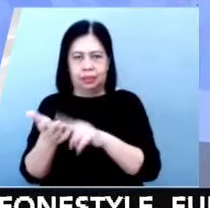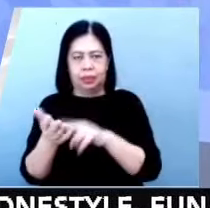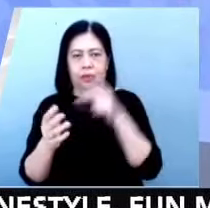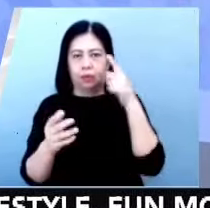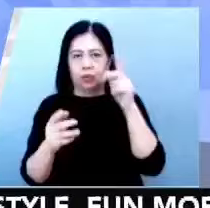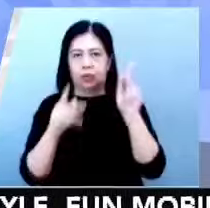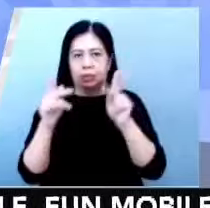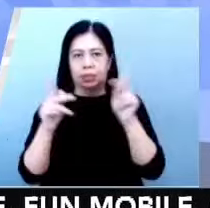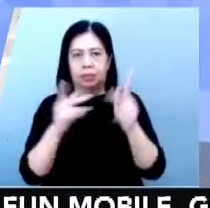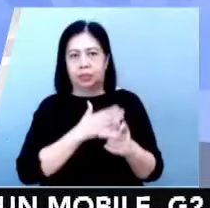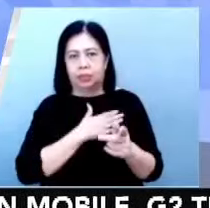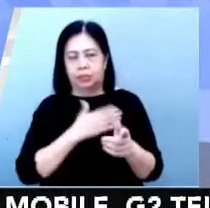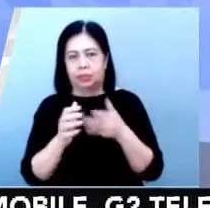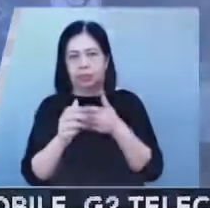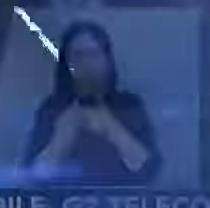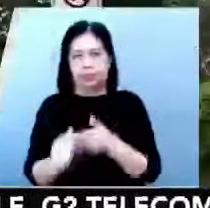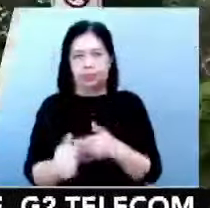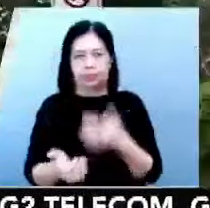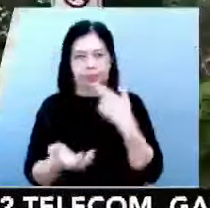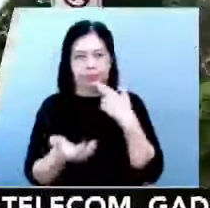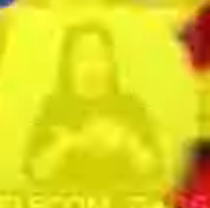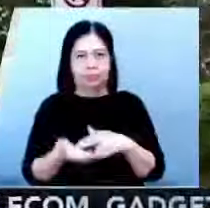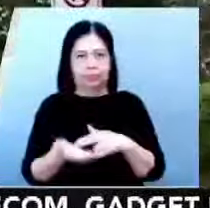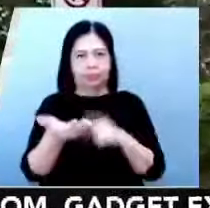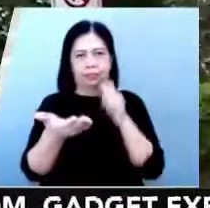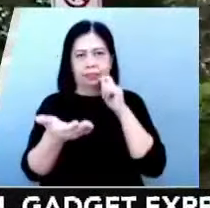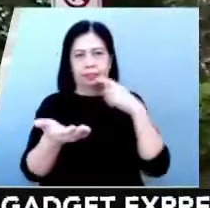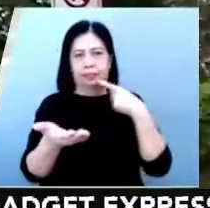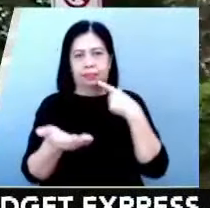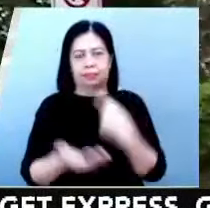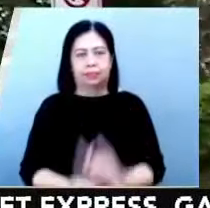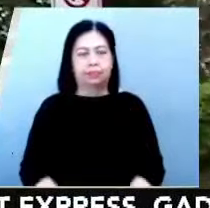May report si Tina Panganiban Perez.